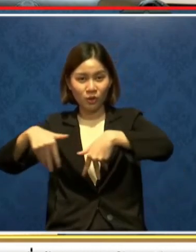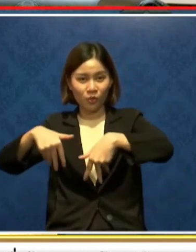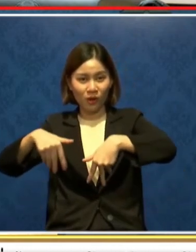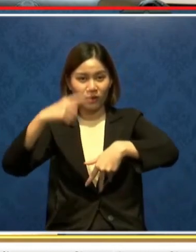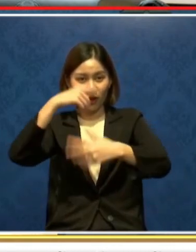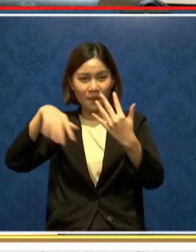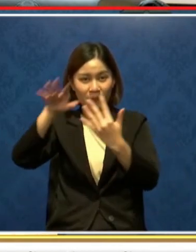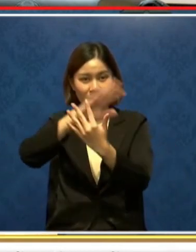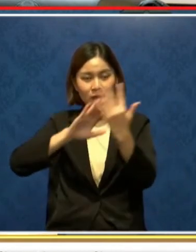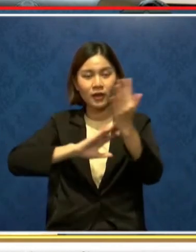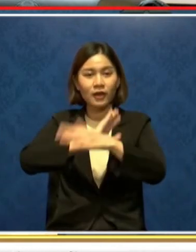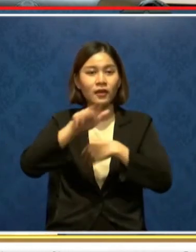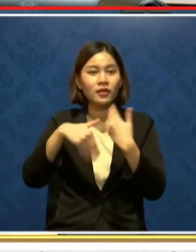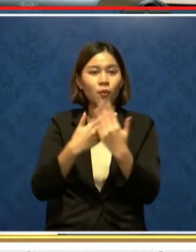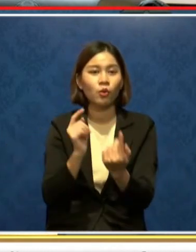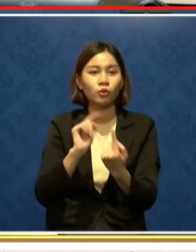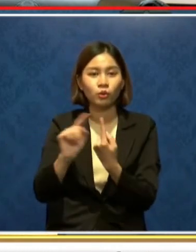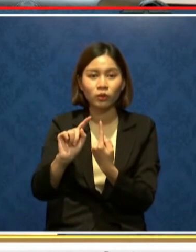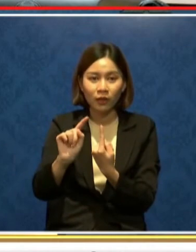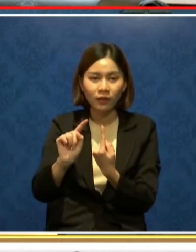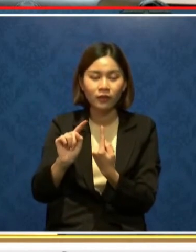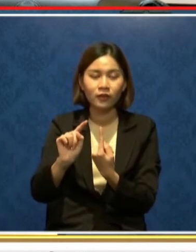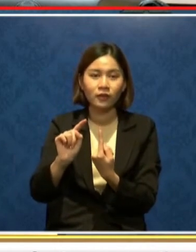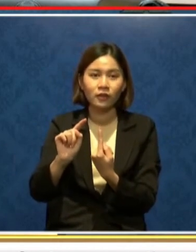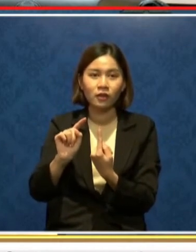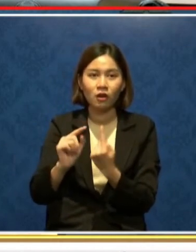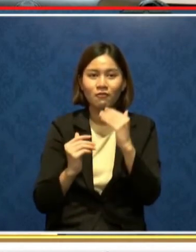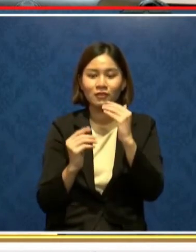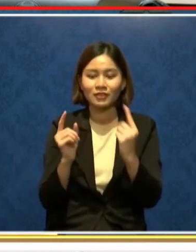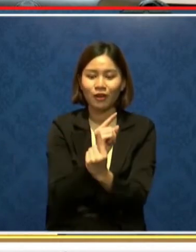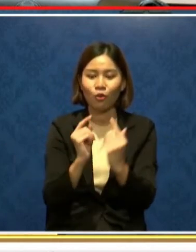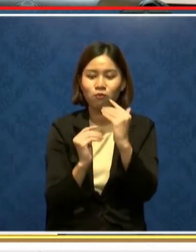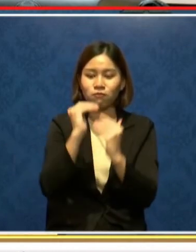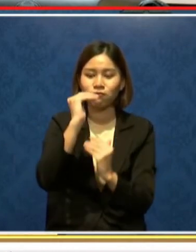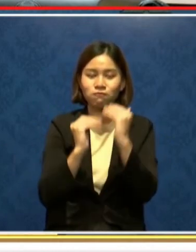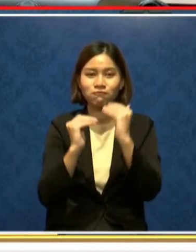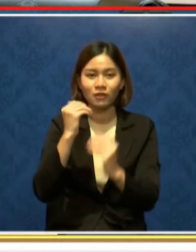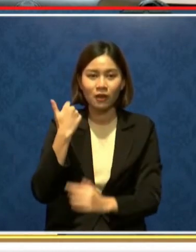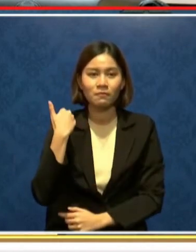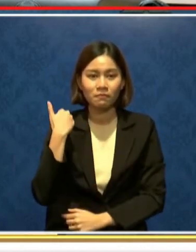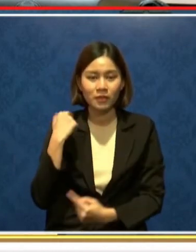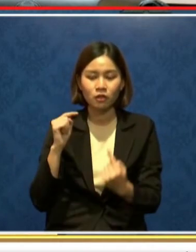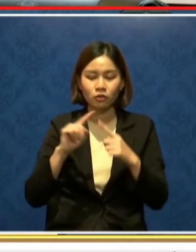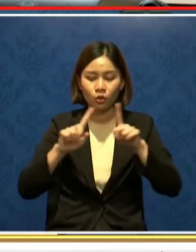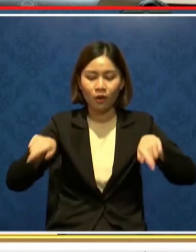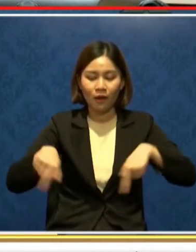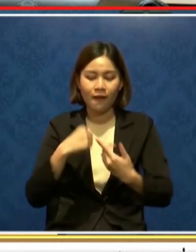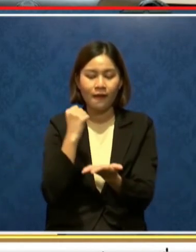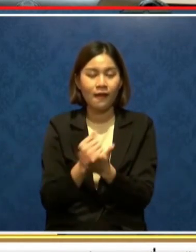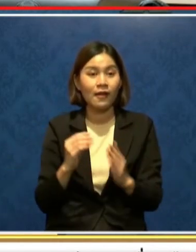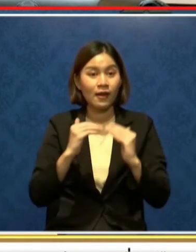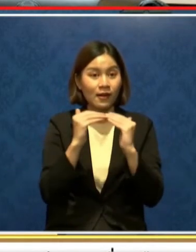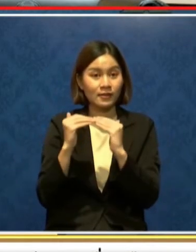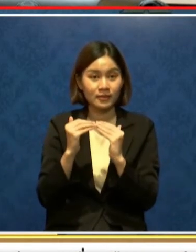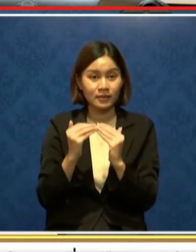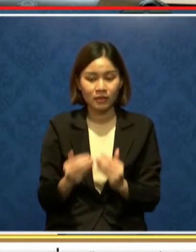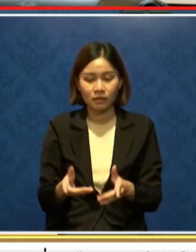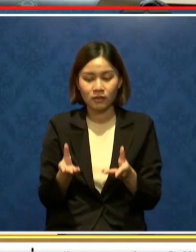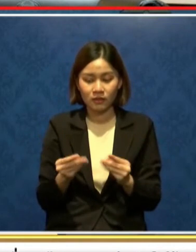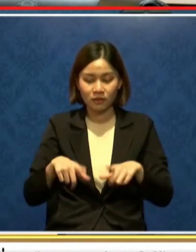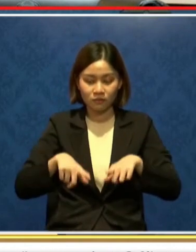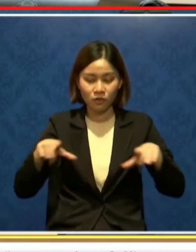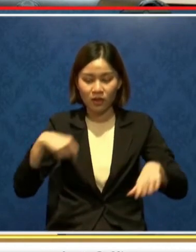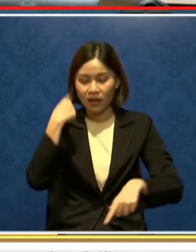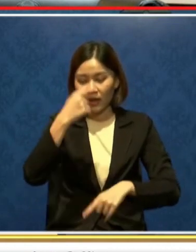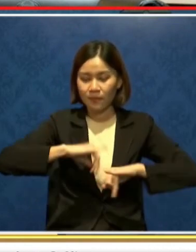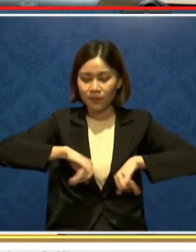ทั้งประเทศนะครับในเรื่องของการเหลื่อมล้ำทางสังคมโดยเฉพาะในเรื่องเอกสารสิทธิ์ที่ดินคนที่ครอบครองใน